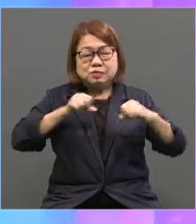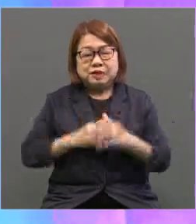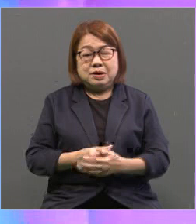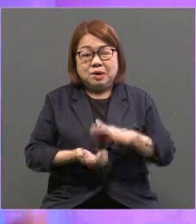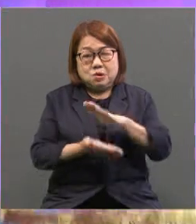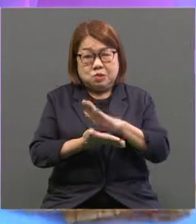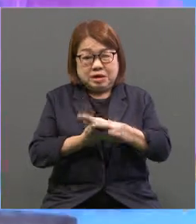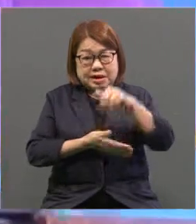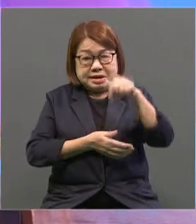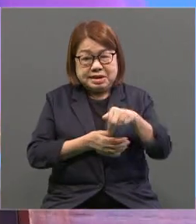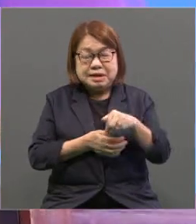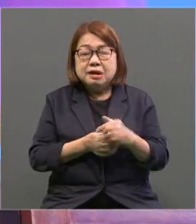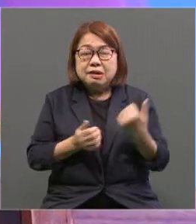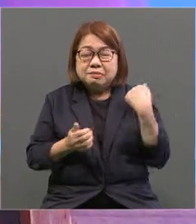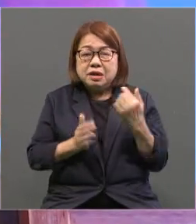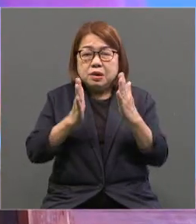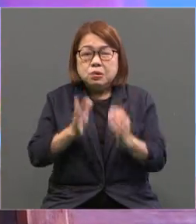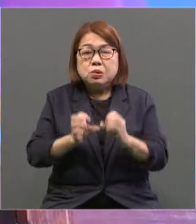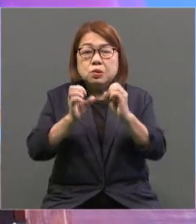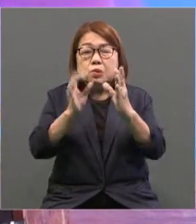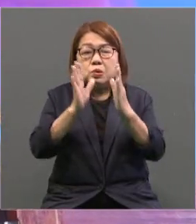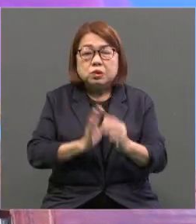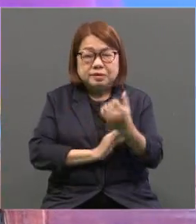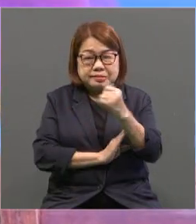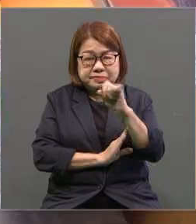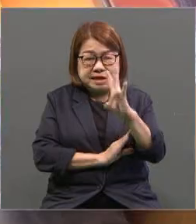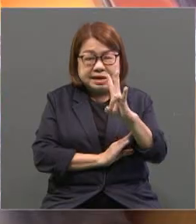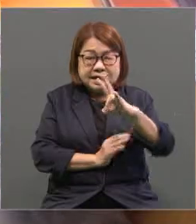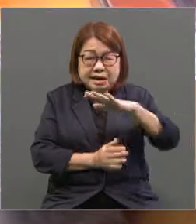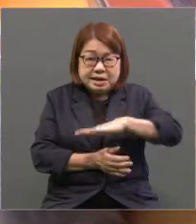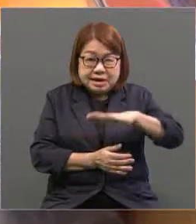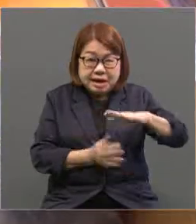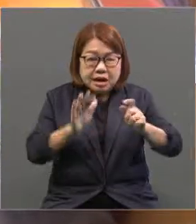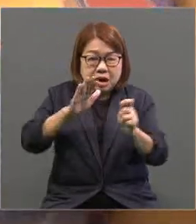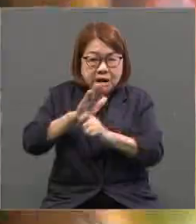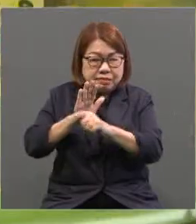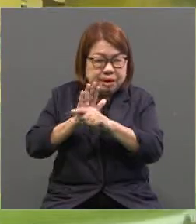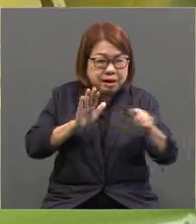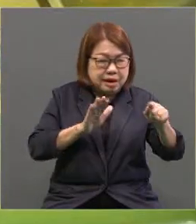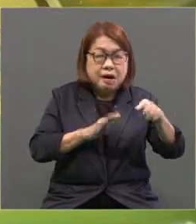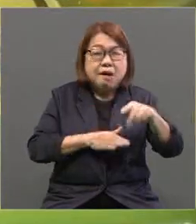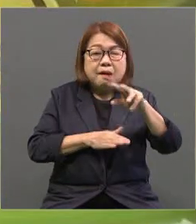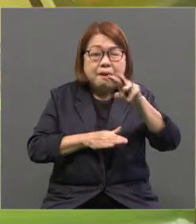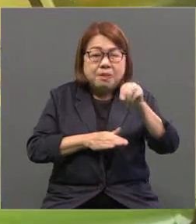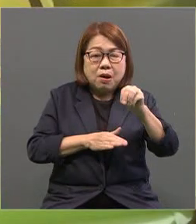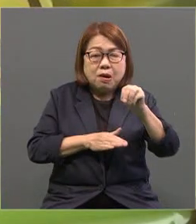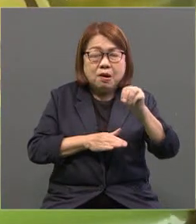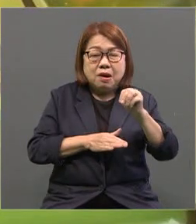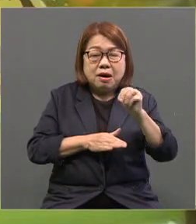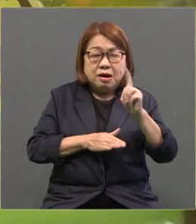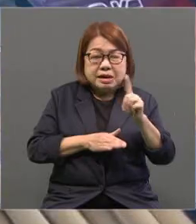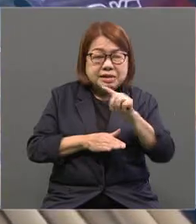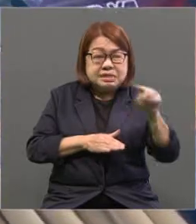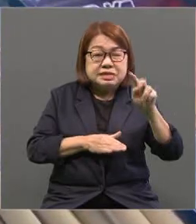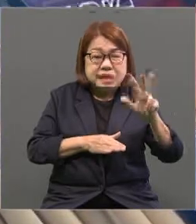คำไผ่เป็นโรงเรียนขนาดเล็กครับที่นี่มีครูอยู่ 17คนมีนักเรียนตั้งแต่ชั้นอนุบาลถึงมัธยมต้นทั้งหมด 229